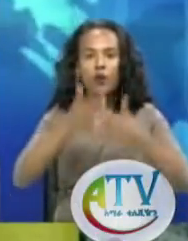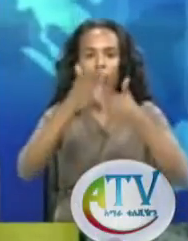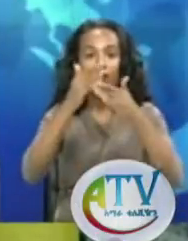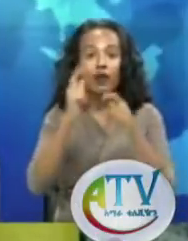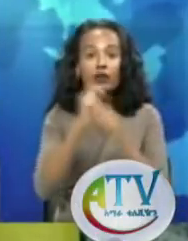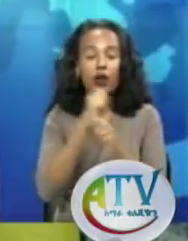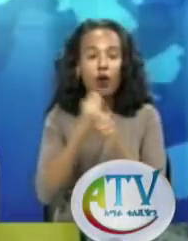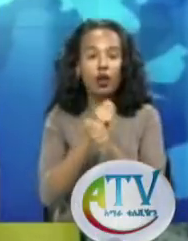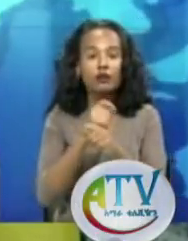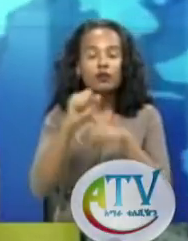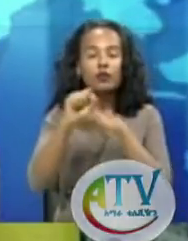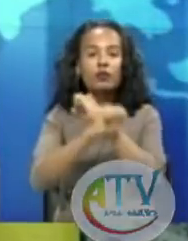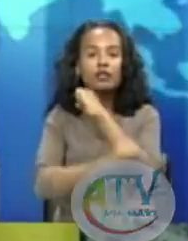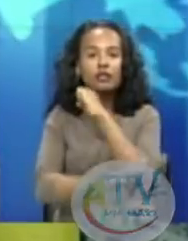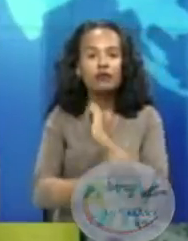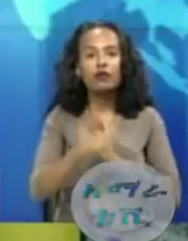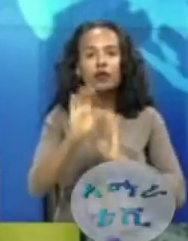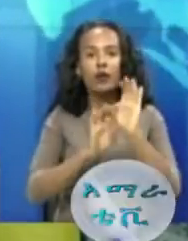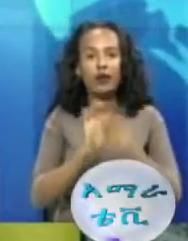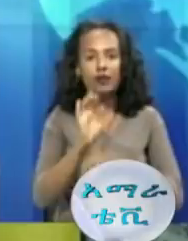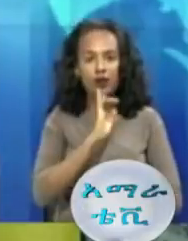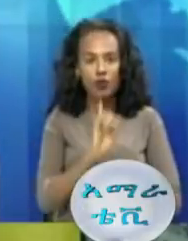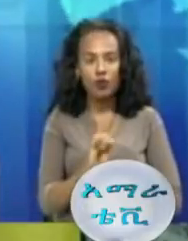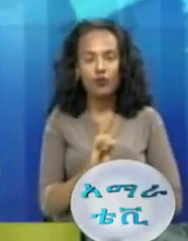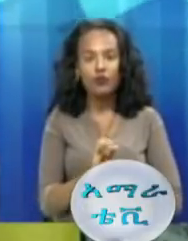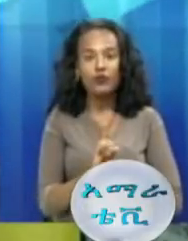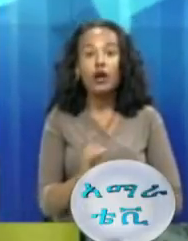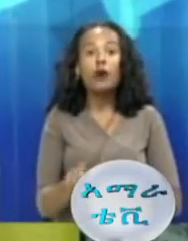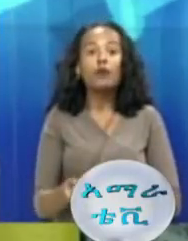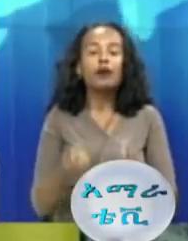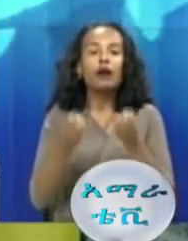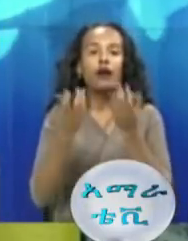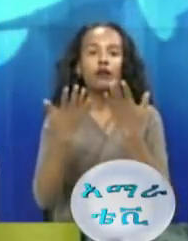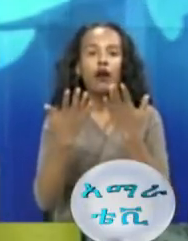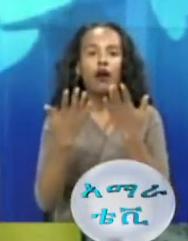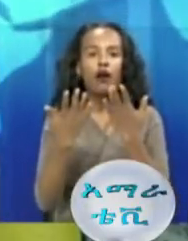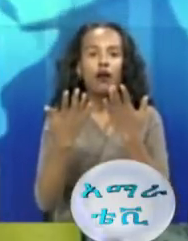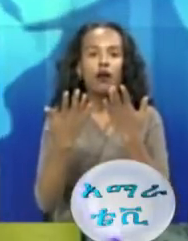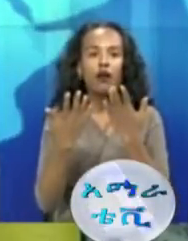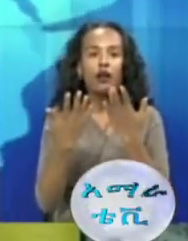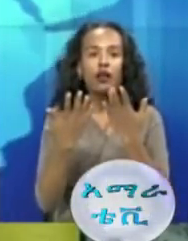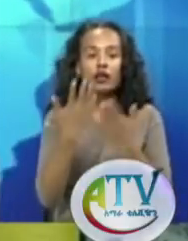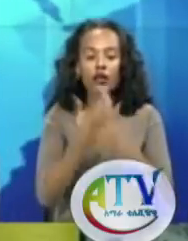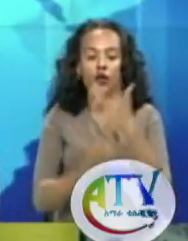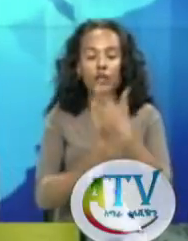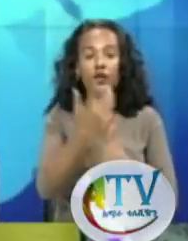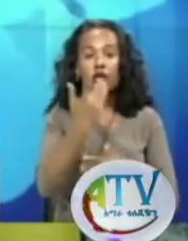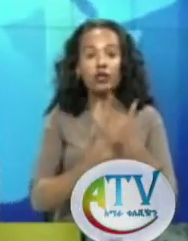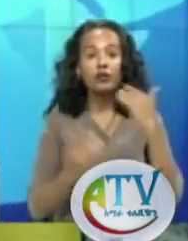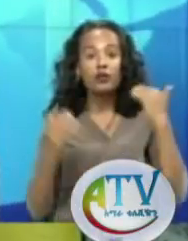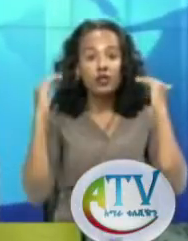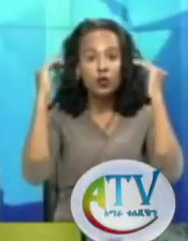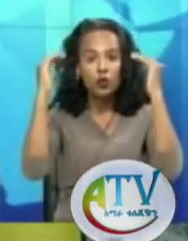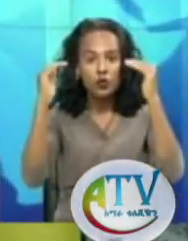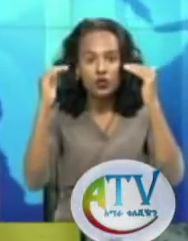ተግባራትን መሰረት የሚያደርግ ነው። በርካታ የውይይት መድረኮች